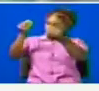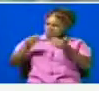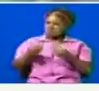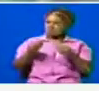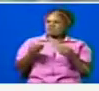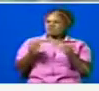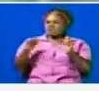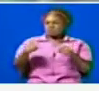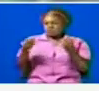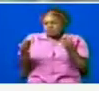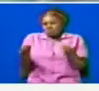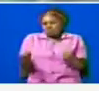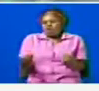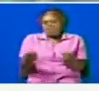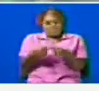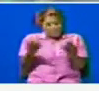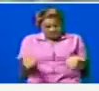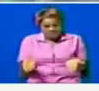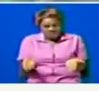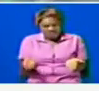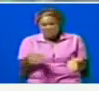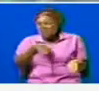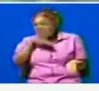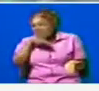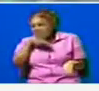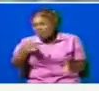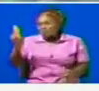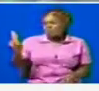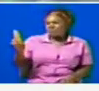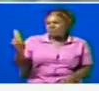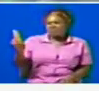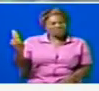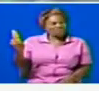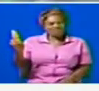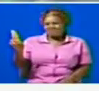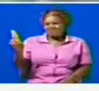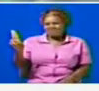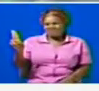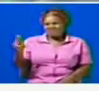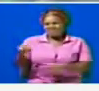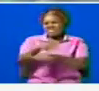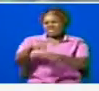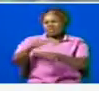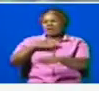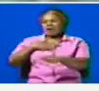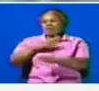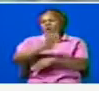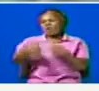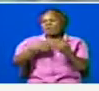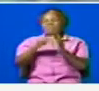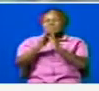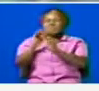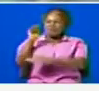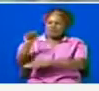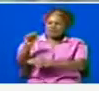ambaye anaweza kutuletea suluhu, lakini kwa sasa Raila Odinga, Uhuru Kenyatta, Inji ni yetu sote. Nam.